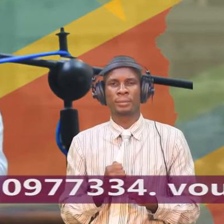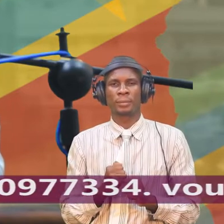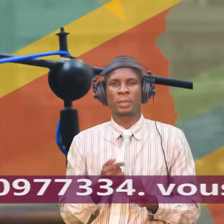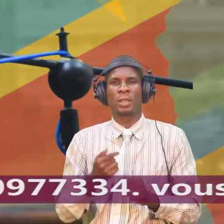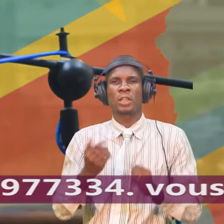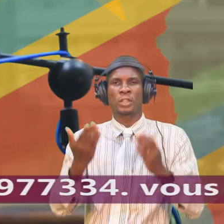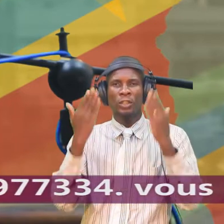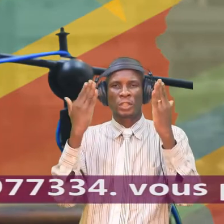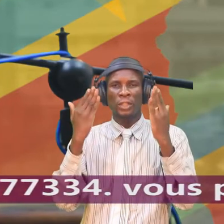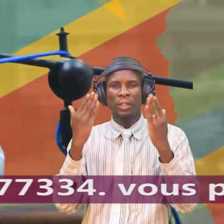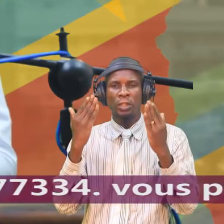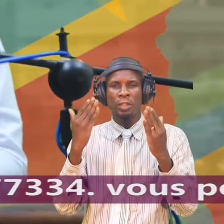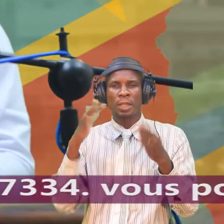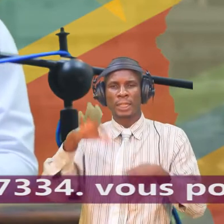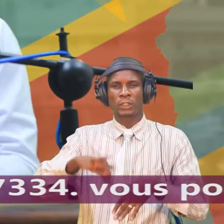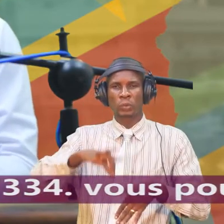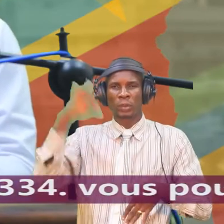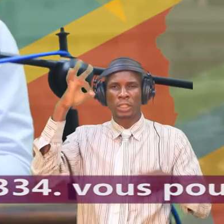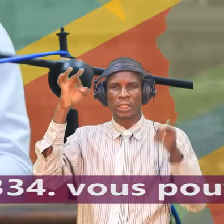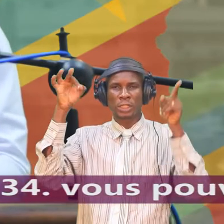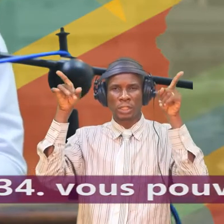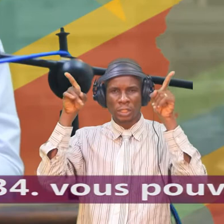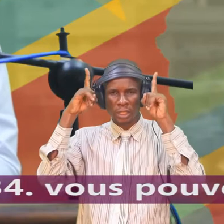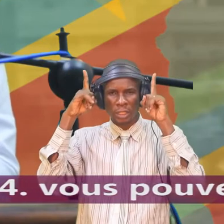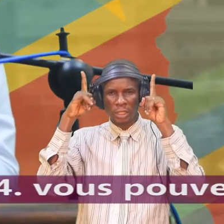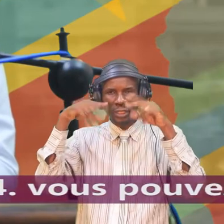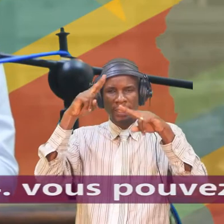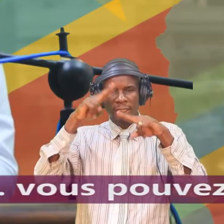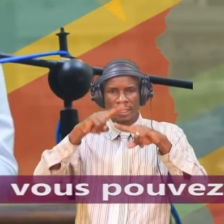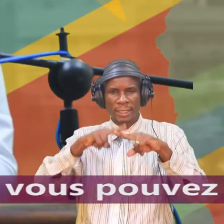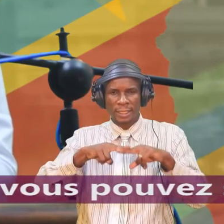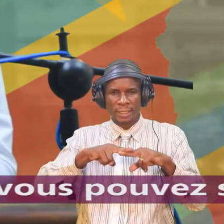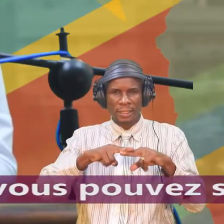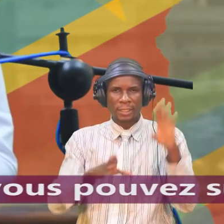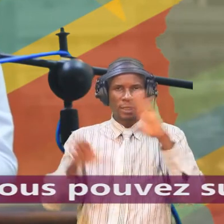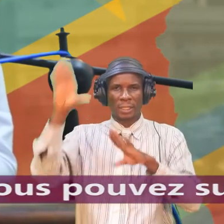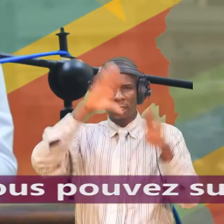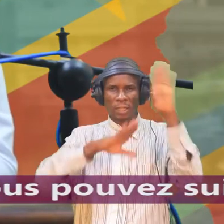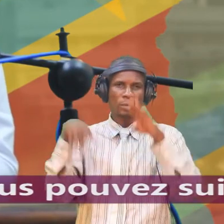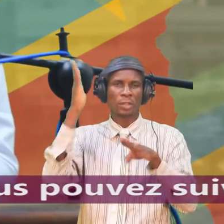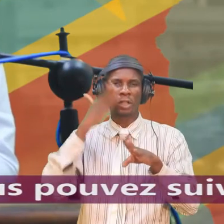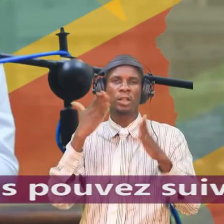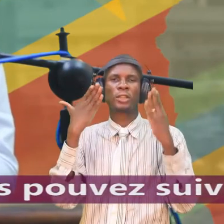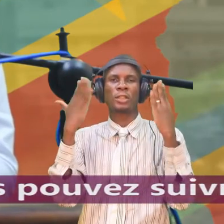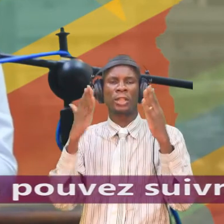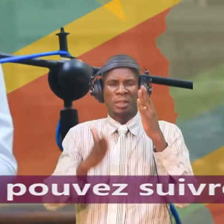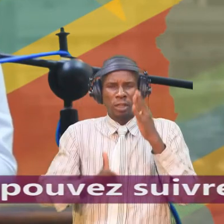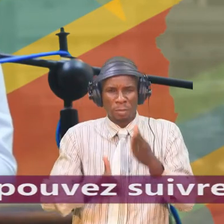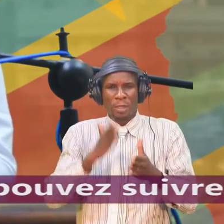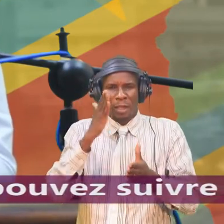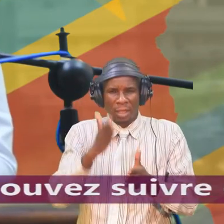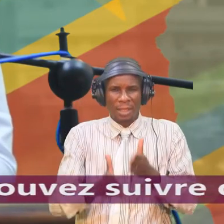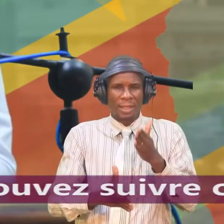placé. Nami nilikuweka. Et tu étais sur la sainte montagne de Dieu. Hata juu ya mlima mtakatifu wa Mungu. Tu marchais au milieu des